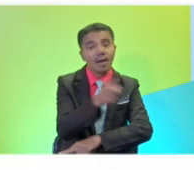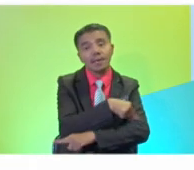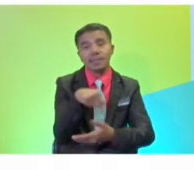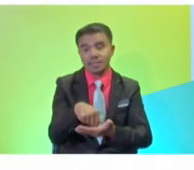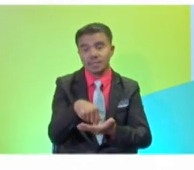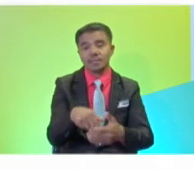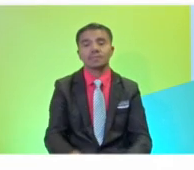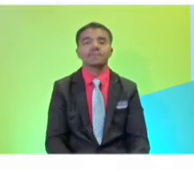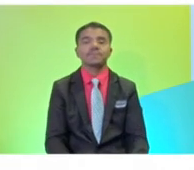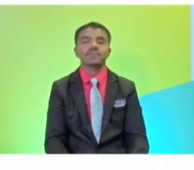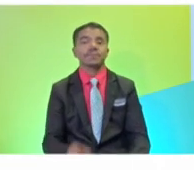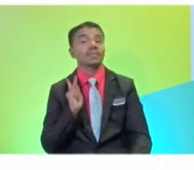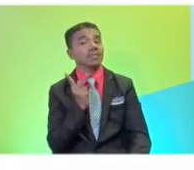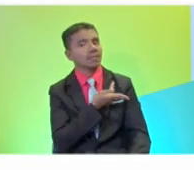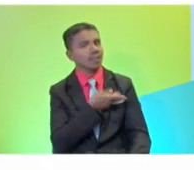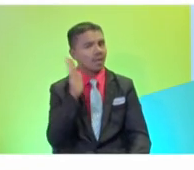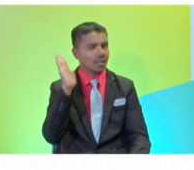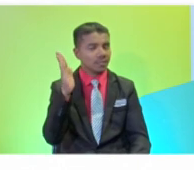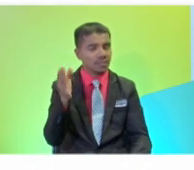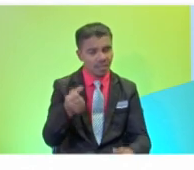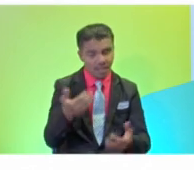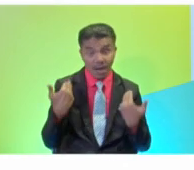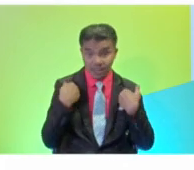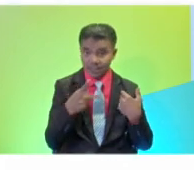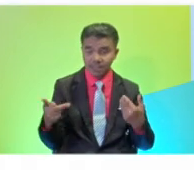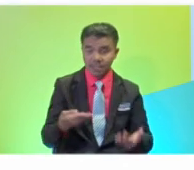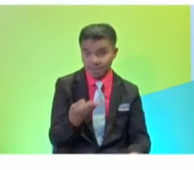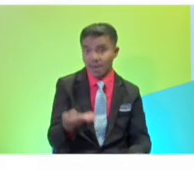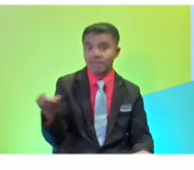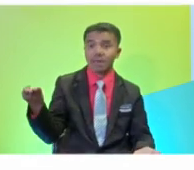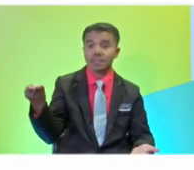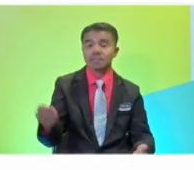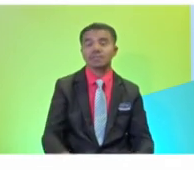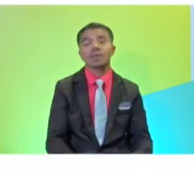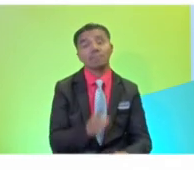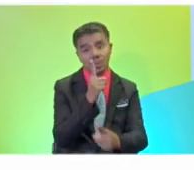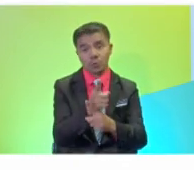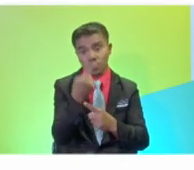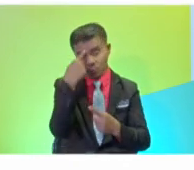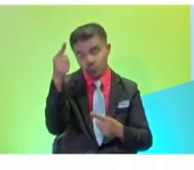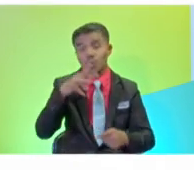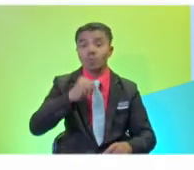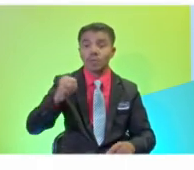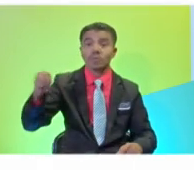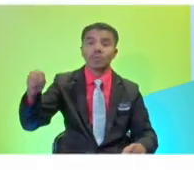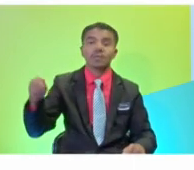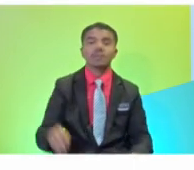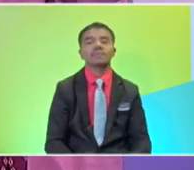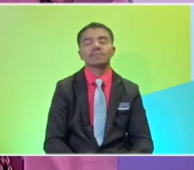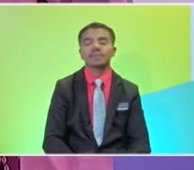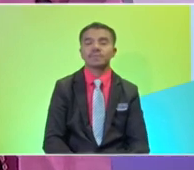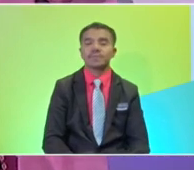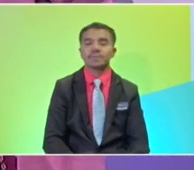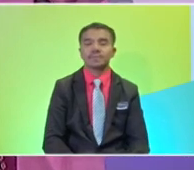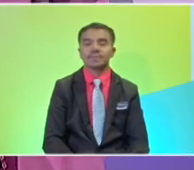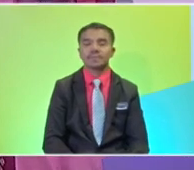kita akan menyian bahan PDP yang esuaian dengan murid kitaat kalau saya di kampung Apakah sesuai dengan budak kampung Kalau budak kita